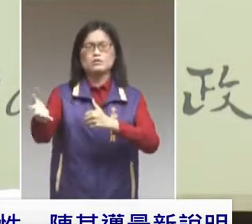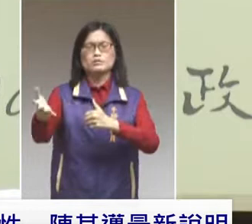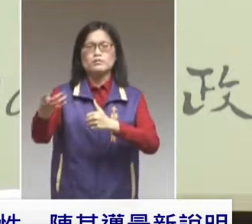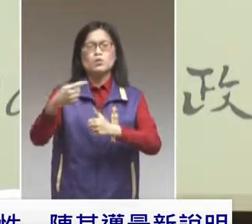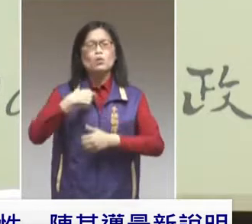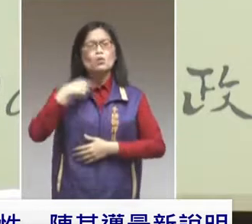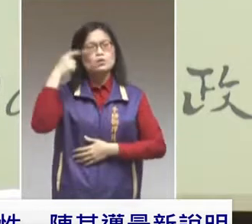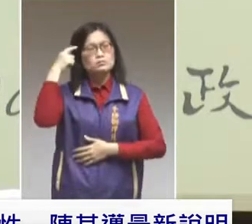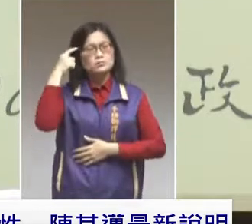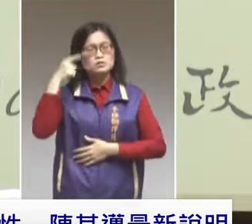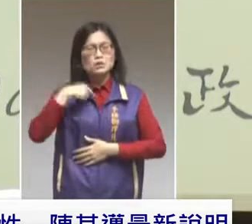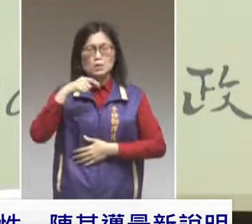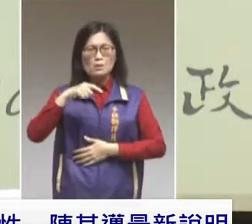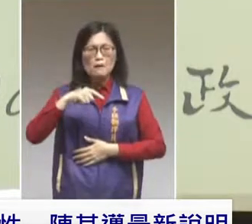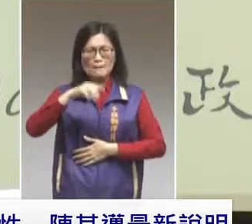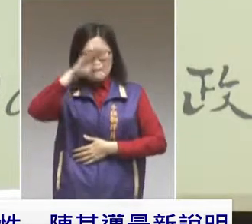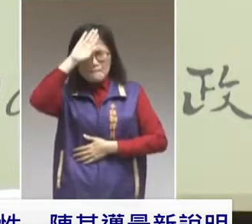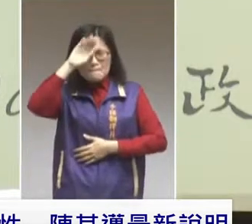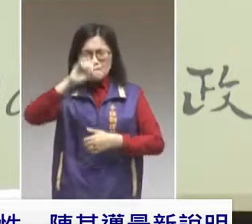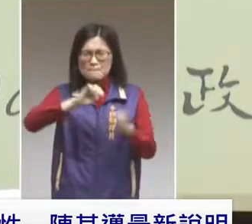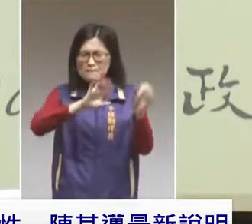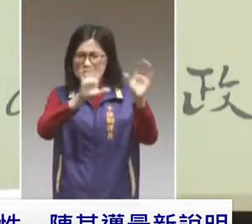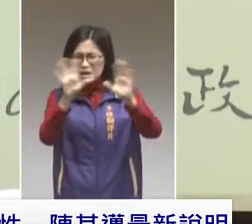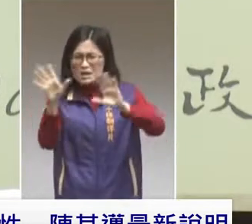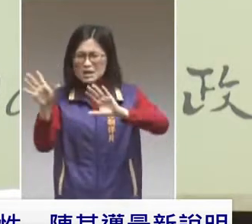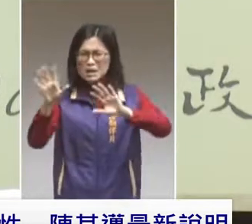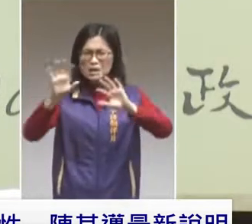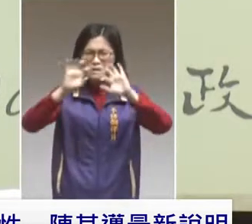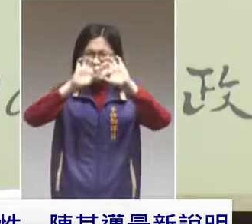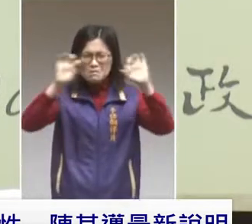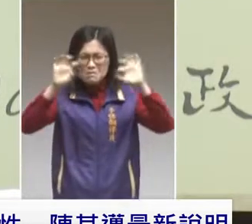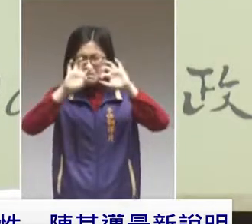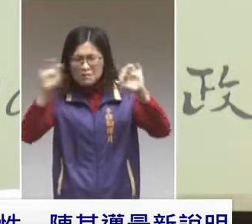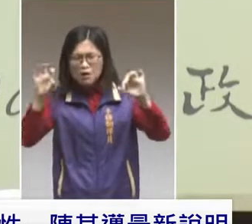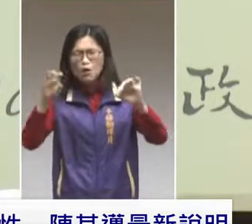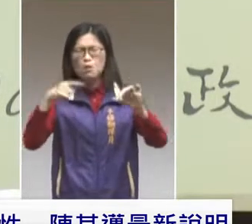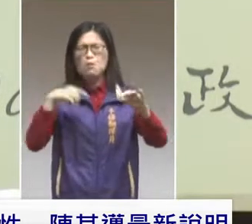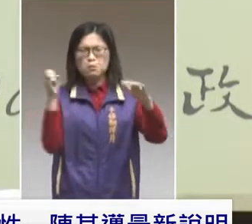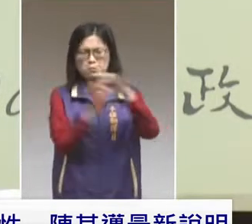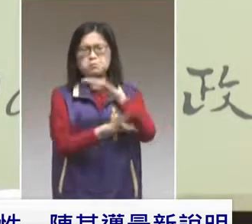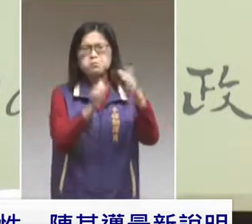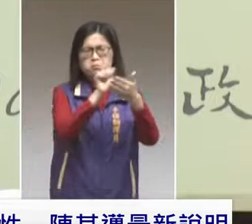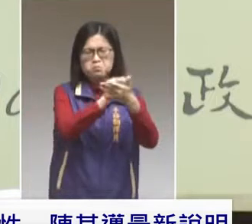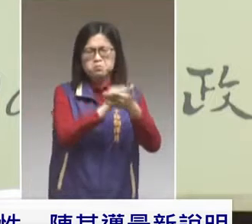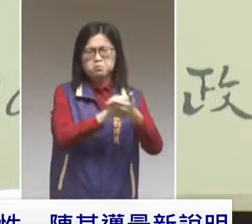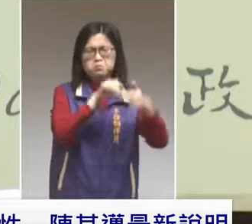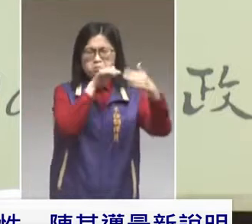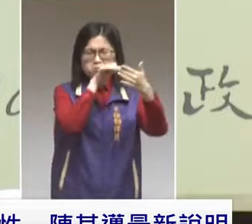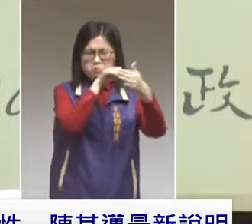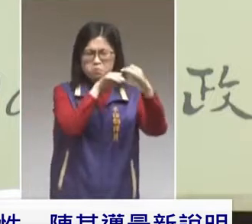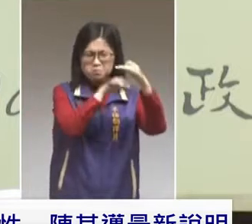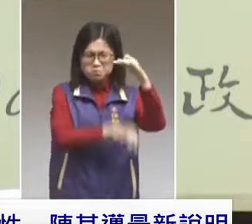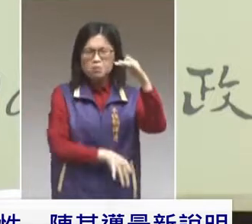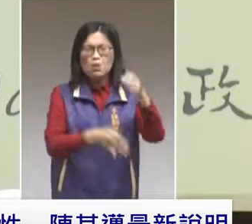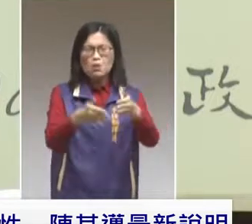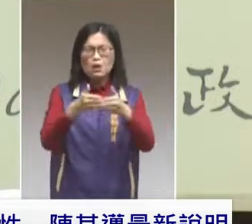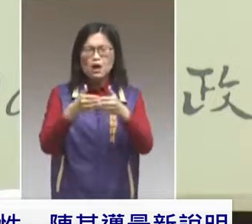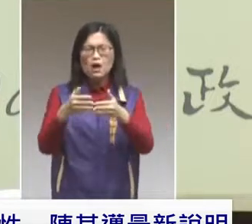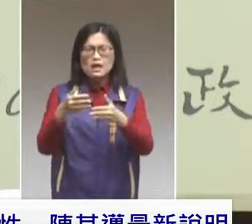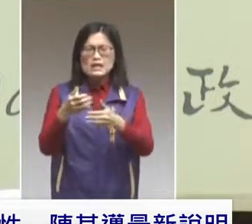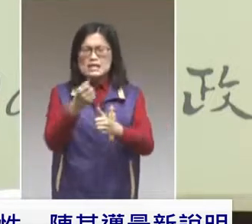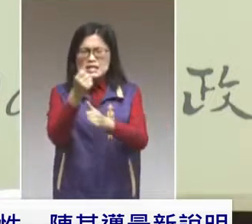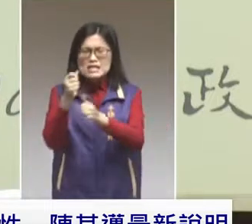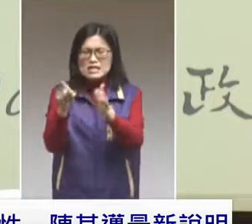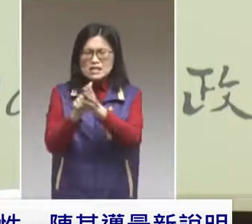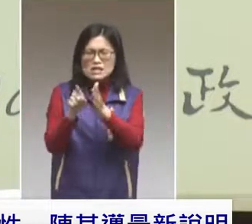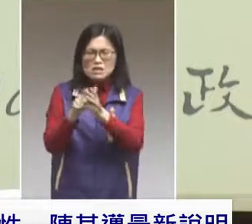我想我们疫调一方面也要在扩大的框列的原则啊，那二方面在